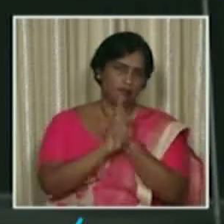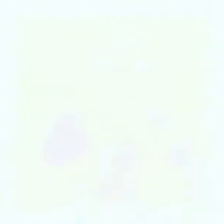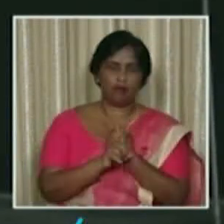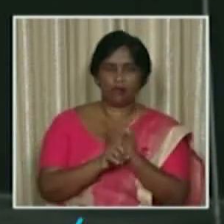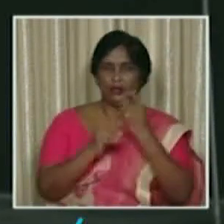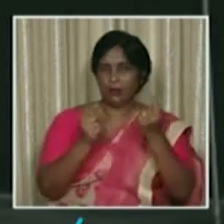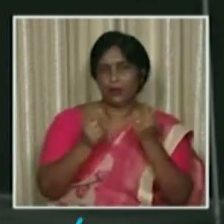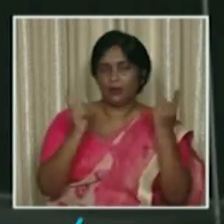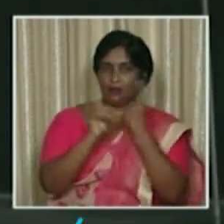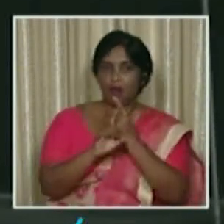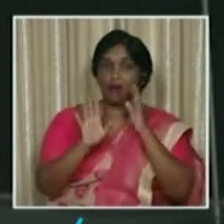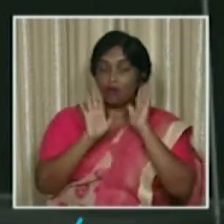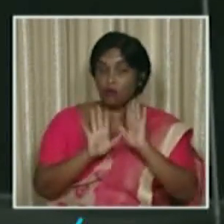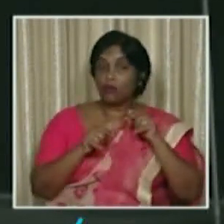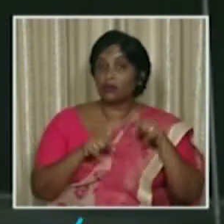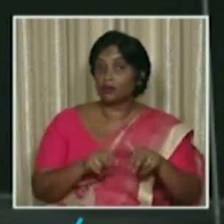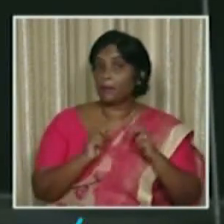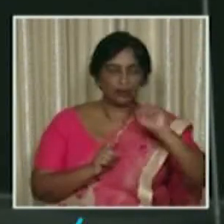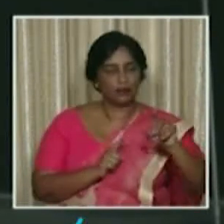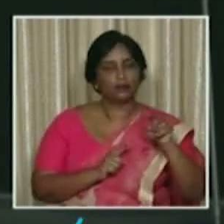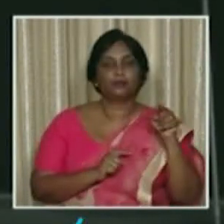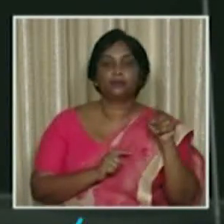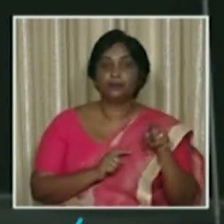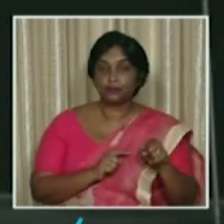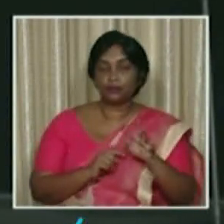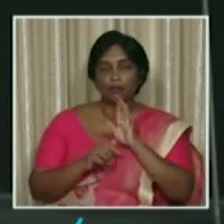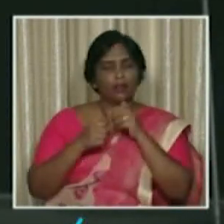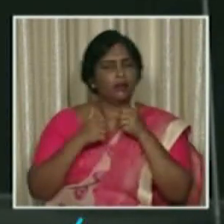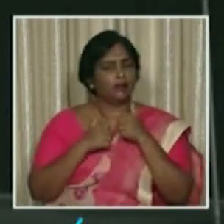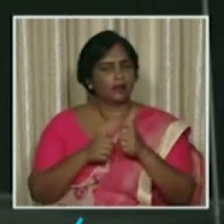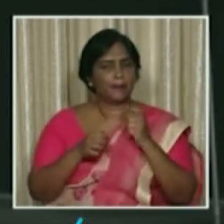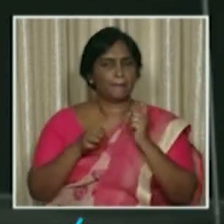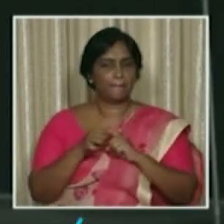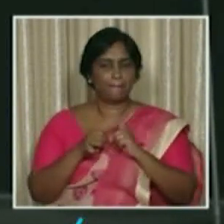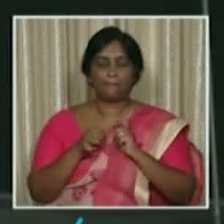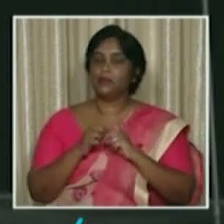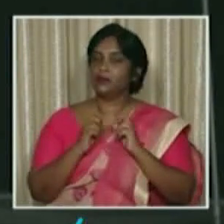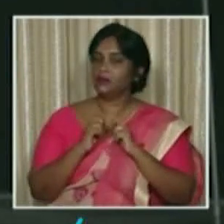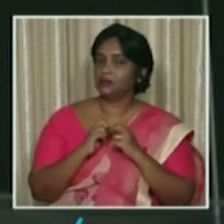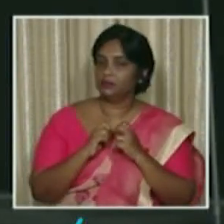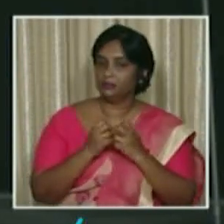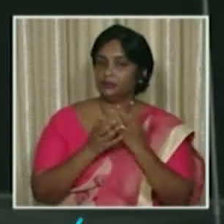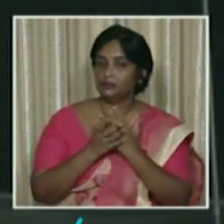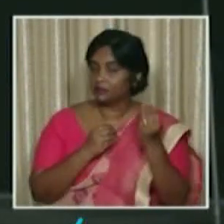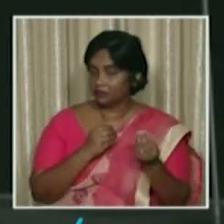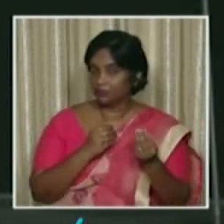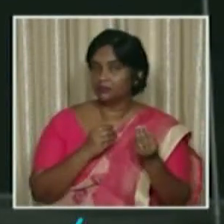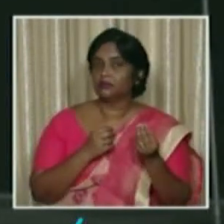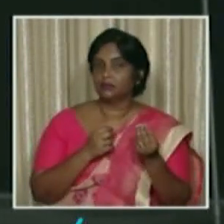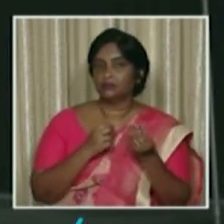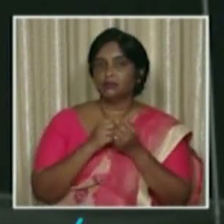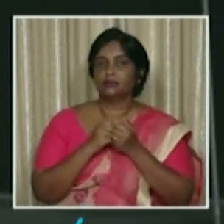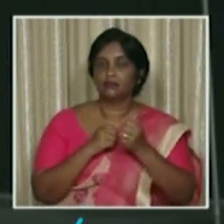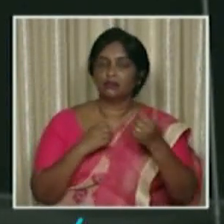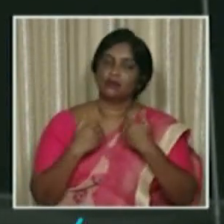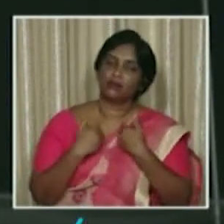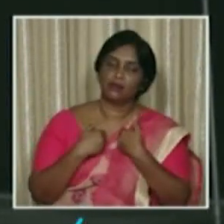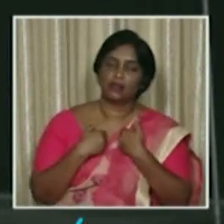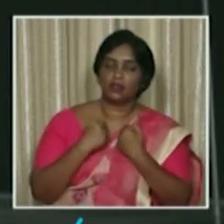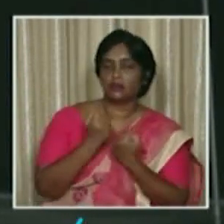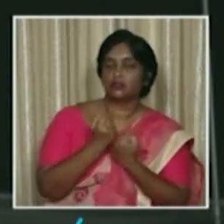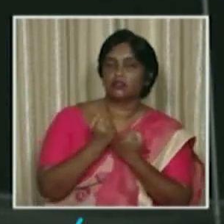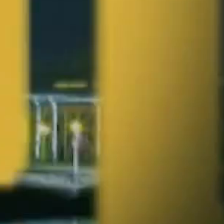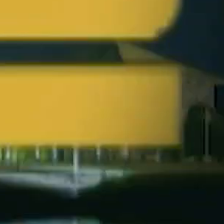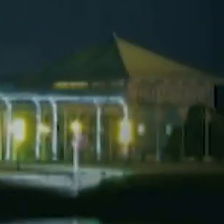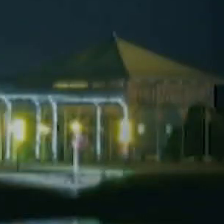කිරීම කළා නමුත් මේ ප්‍රශ්නේ තාම මේ විදිහට තියෙනවා සාධාරණ ප්‍රශ්නෙට සාධාරණ විදිහට විසඳුමක් ලබා දෙන්නට කටයුතු කරන්න මගේ දායකත්වයේ